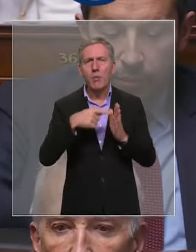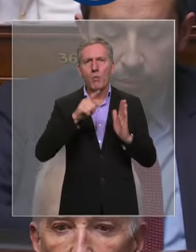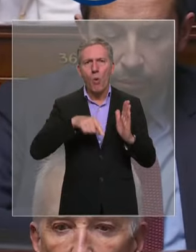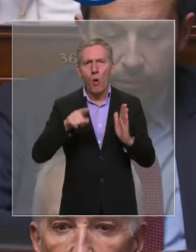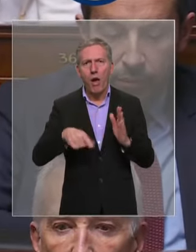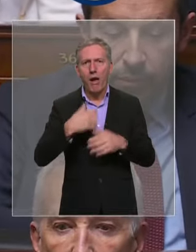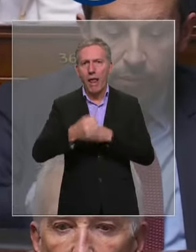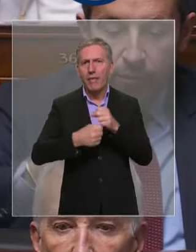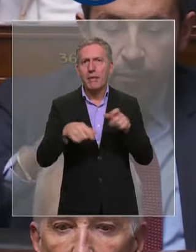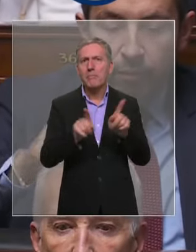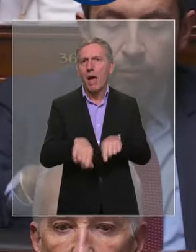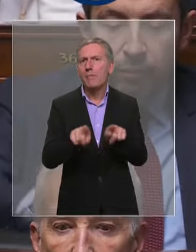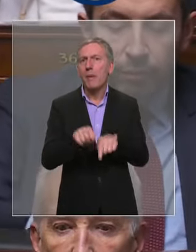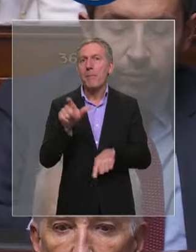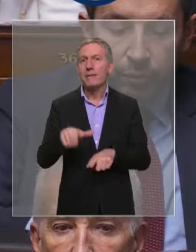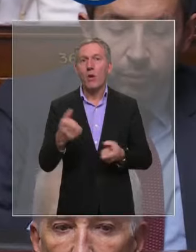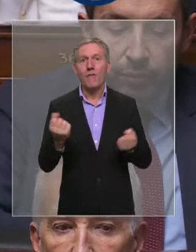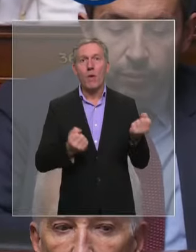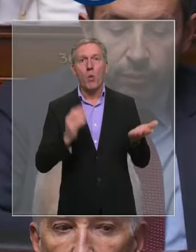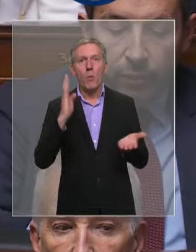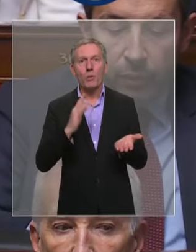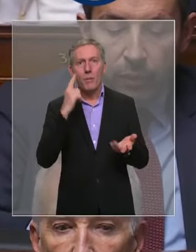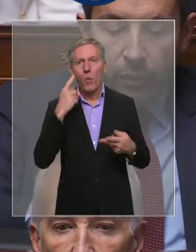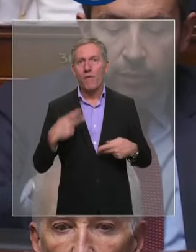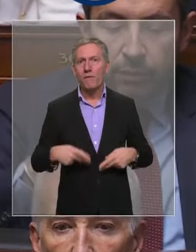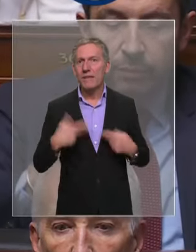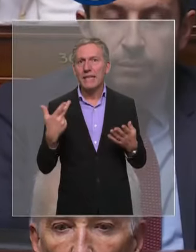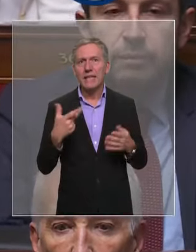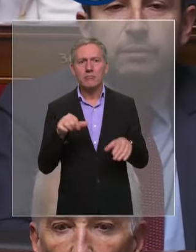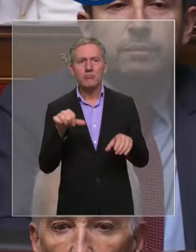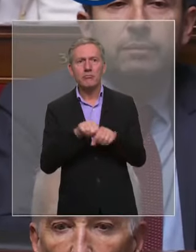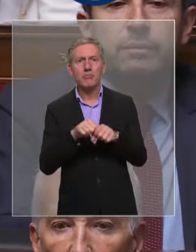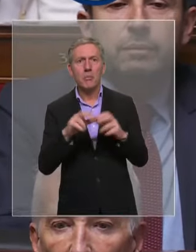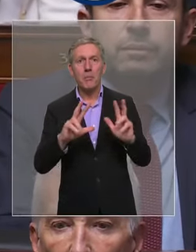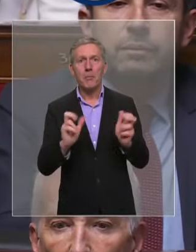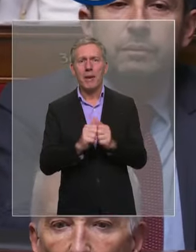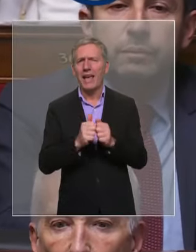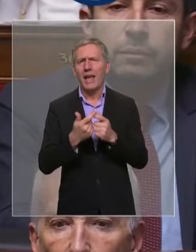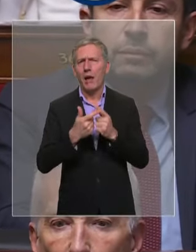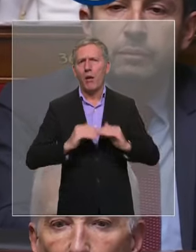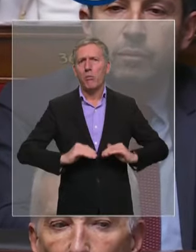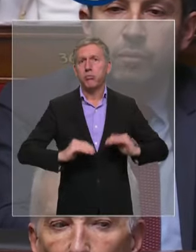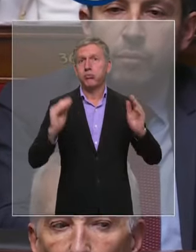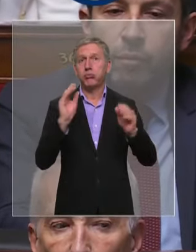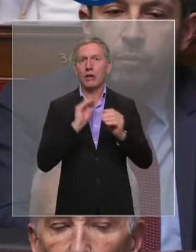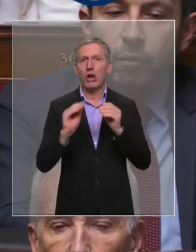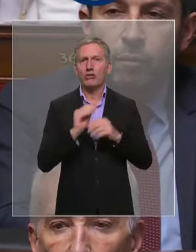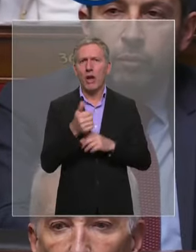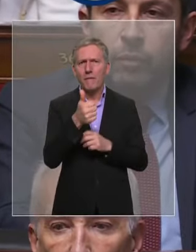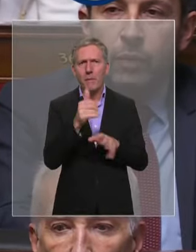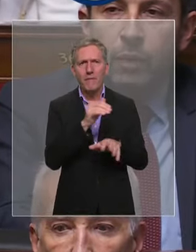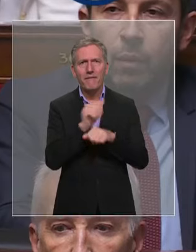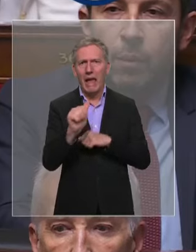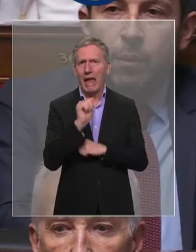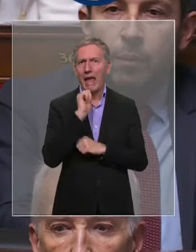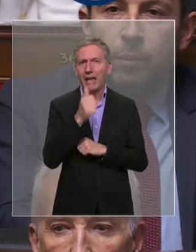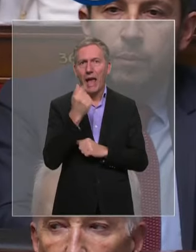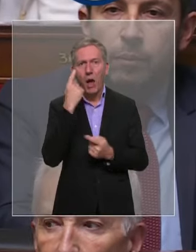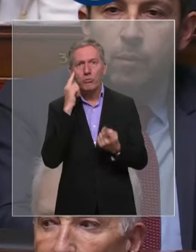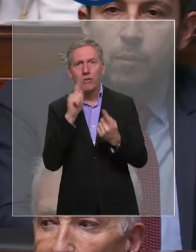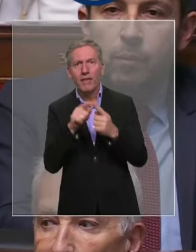pour les Français ayant besoin de leur voiture pour vivre. La facture du carburant reste exorbitante et vous ne faites rien pour faire baisser les